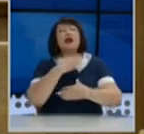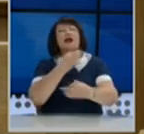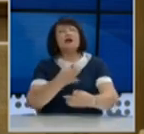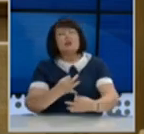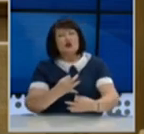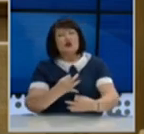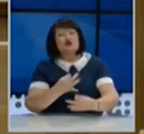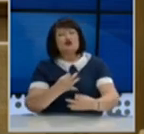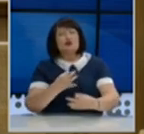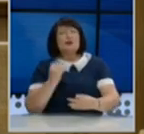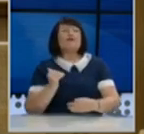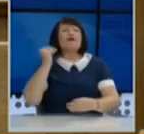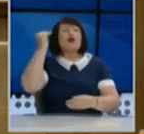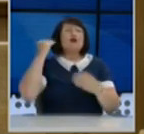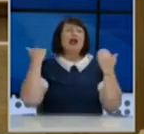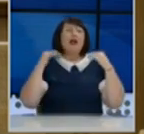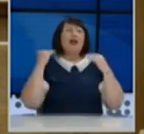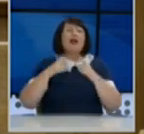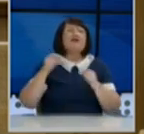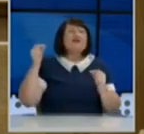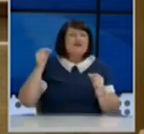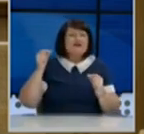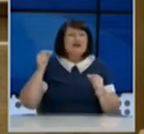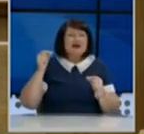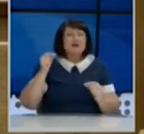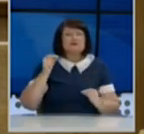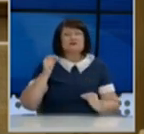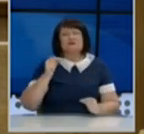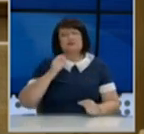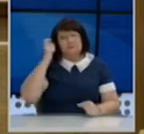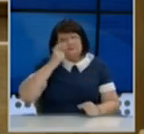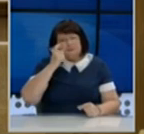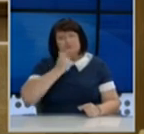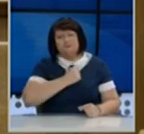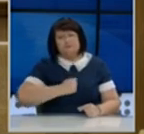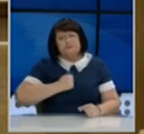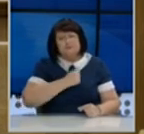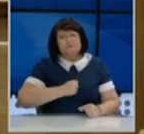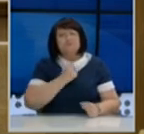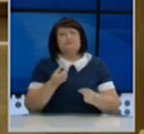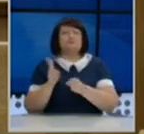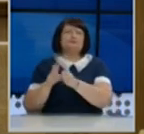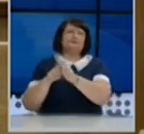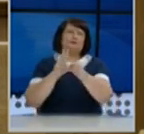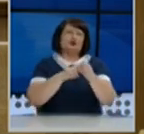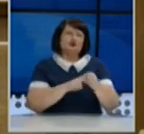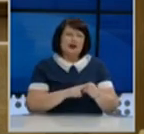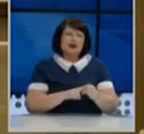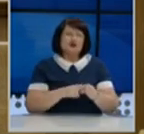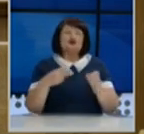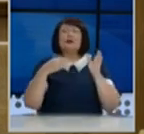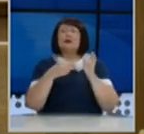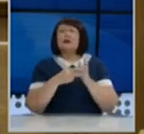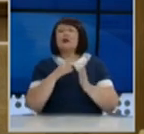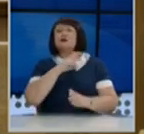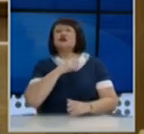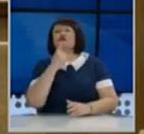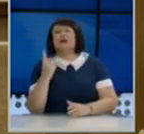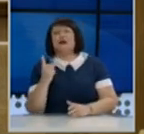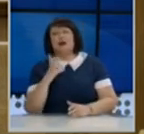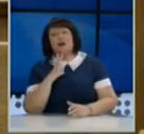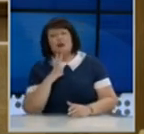Βόρειας Εύβοιας που θρηνούν ακόμη τις απώλειες του